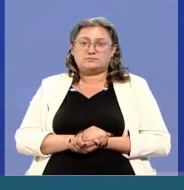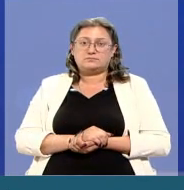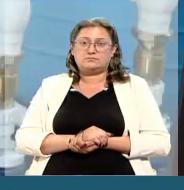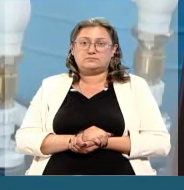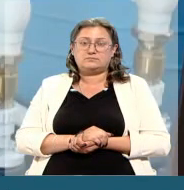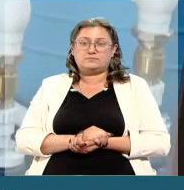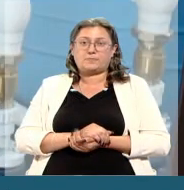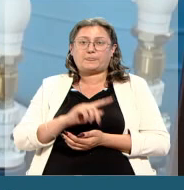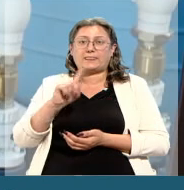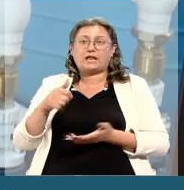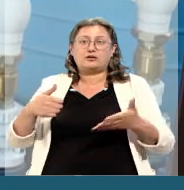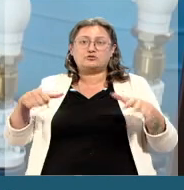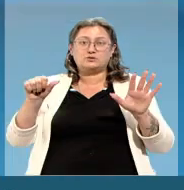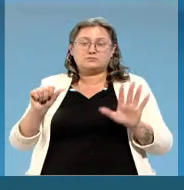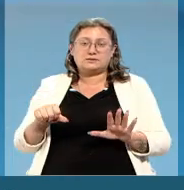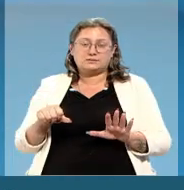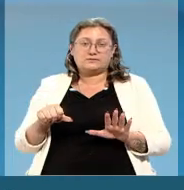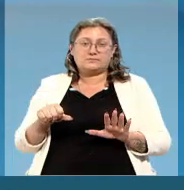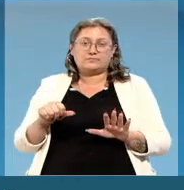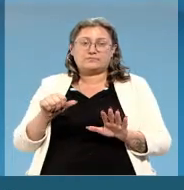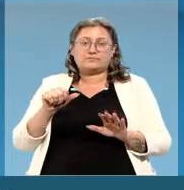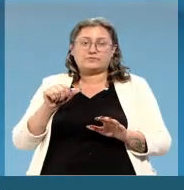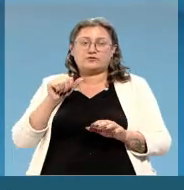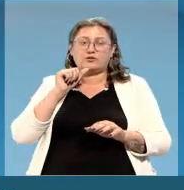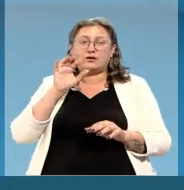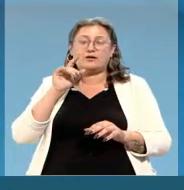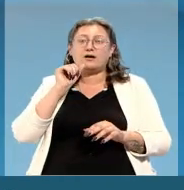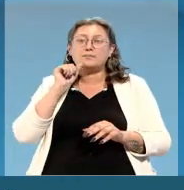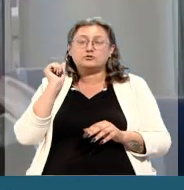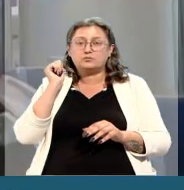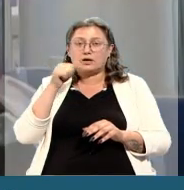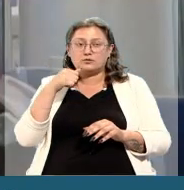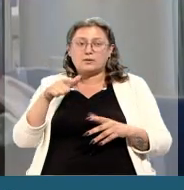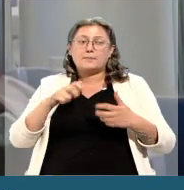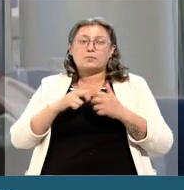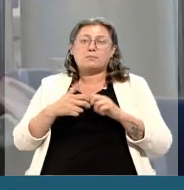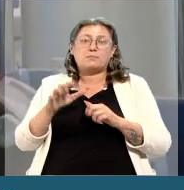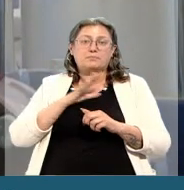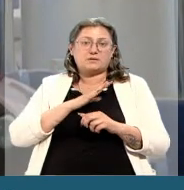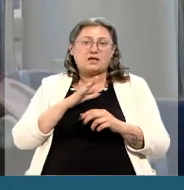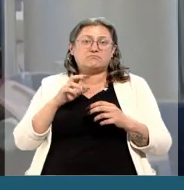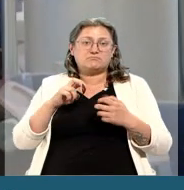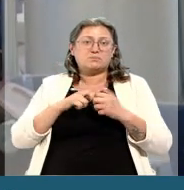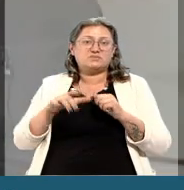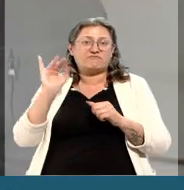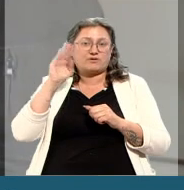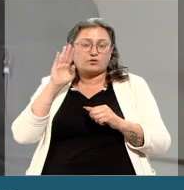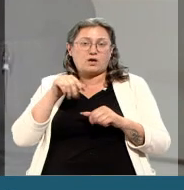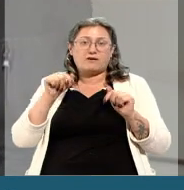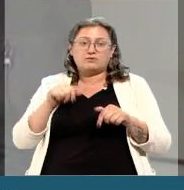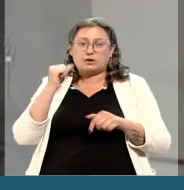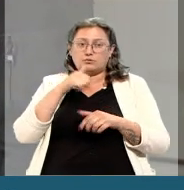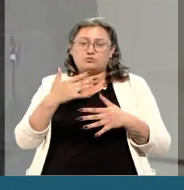құрап отыр. Өткен жылы бұл ауданда су мәселесі өзекті болған, ал биыл жергілікті билік мердігерлермен келісімшарт